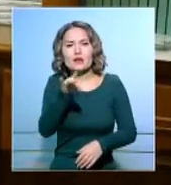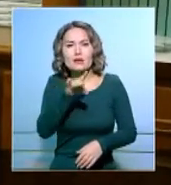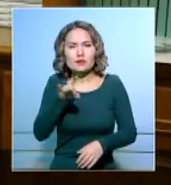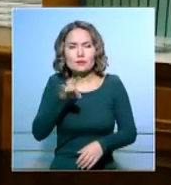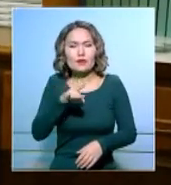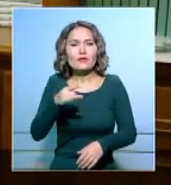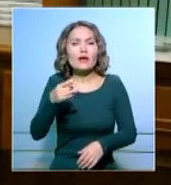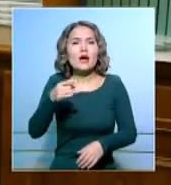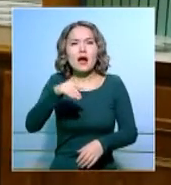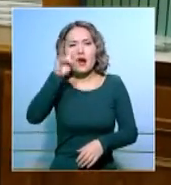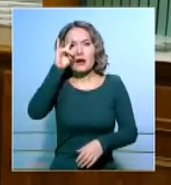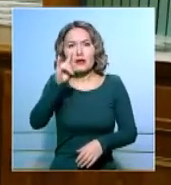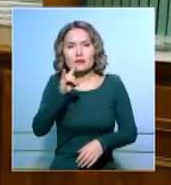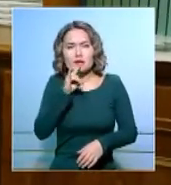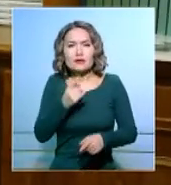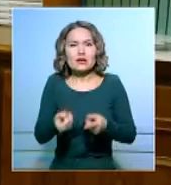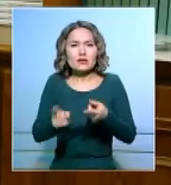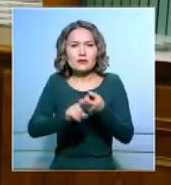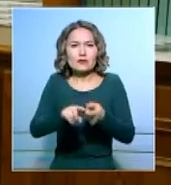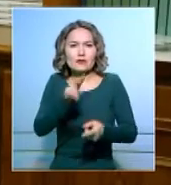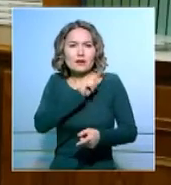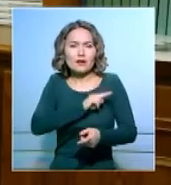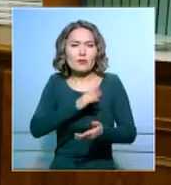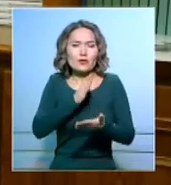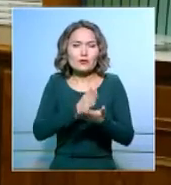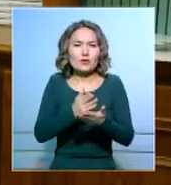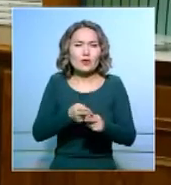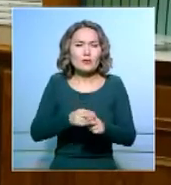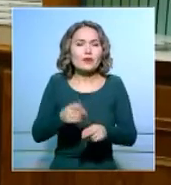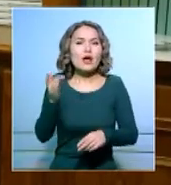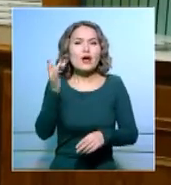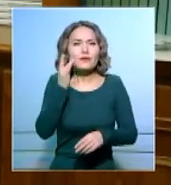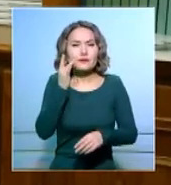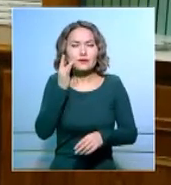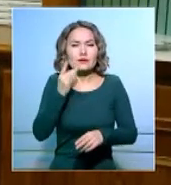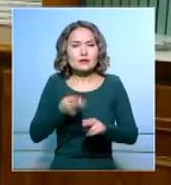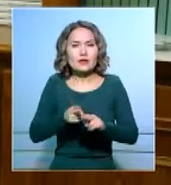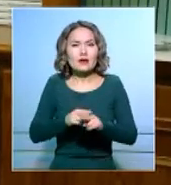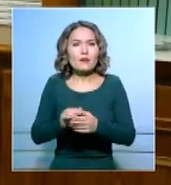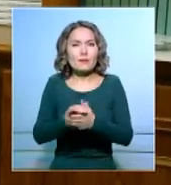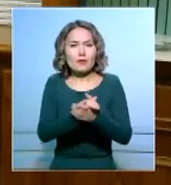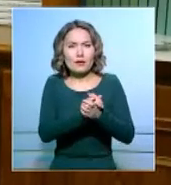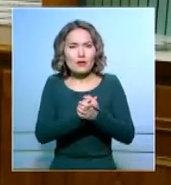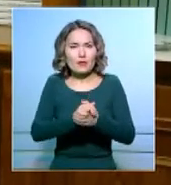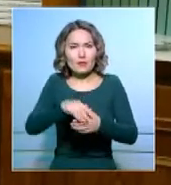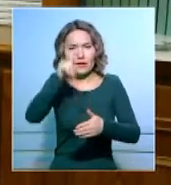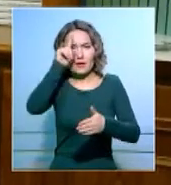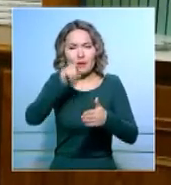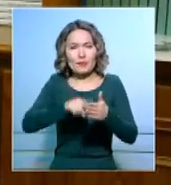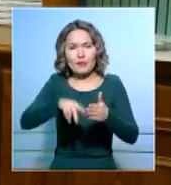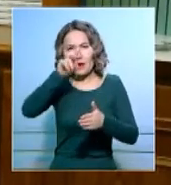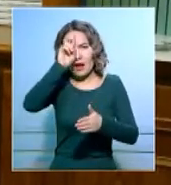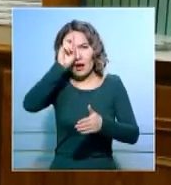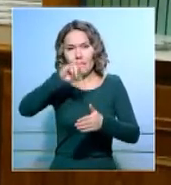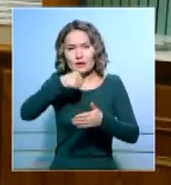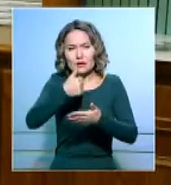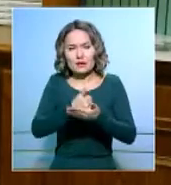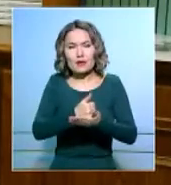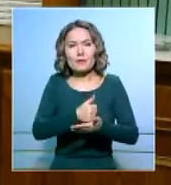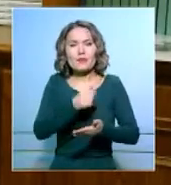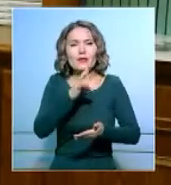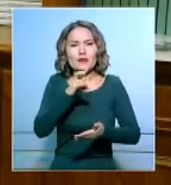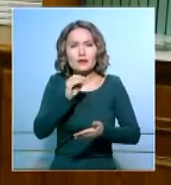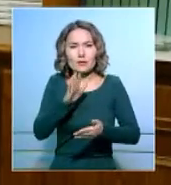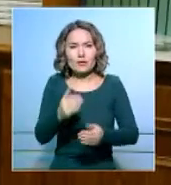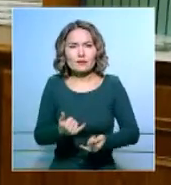қалыптасты. Қазақстанның ең басты құндылығы тәуелсіздік пен тұрақтылық. Елдің болашаққа деген сенімін нығайтатын Қазақстан президентінің жобалары соны тағы